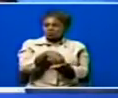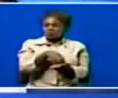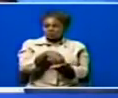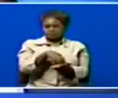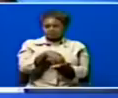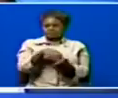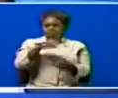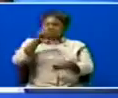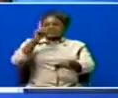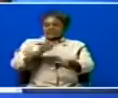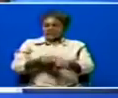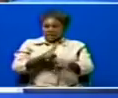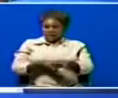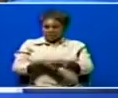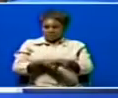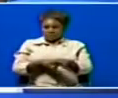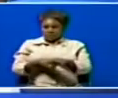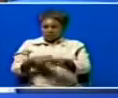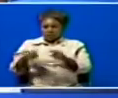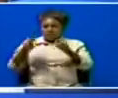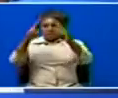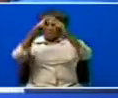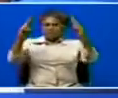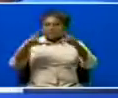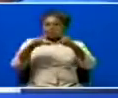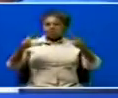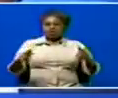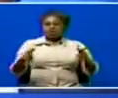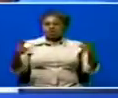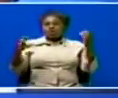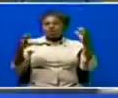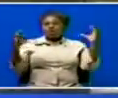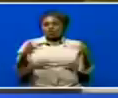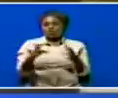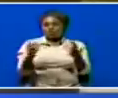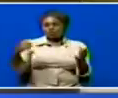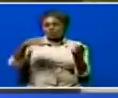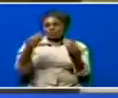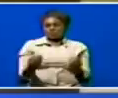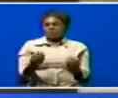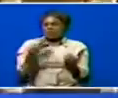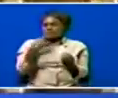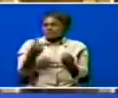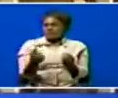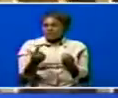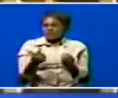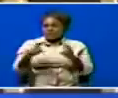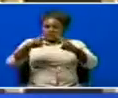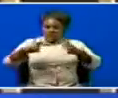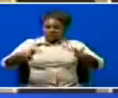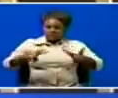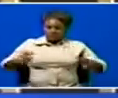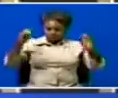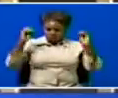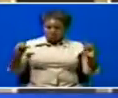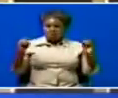ni wakati wa jumuiya ya kimataifa kuingilia kati. Lissu amedai kwamba hamna uchunguzi wowote